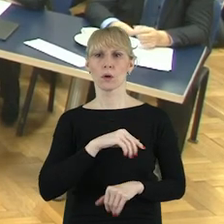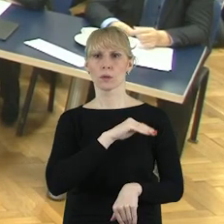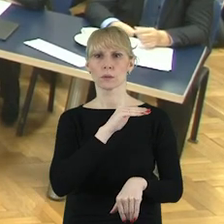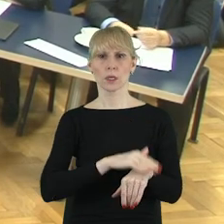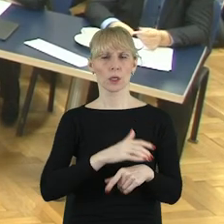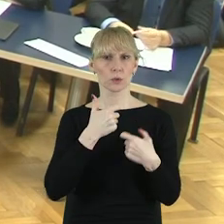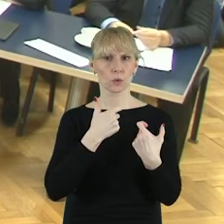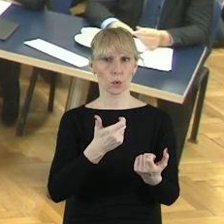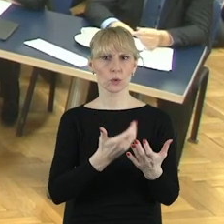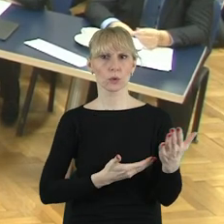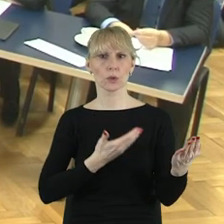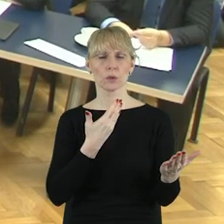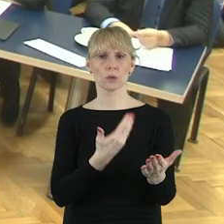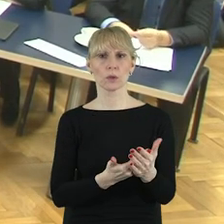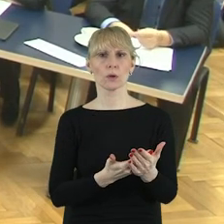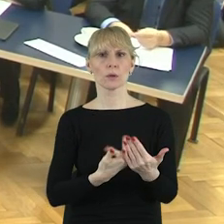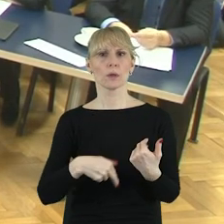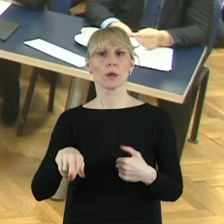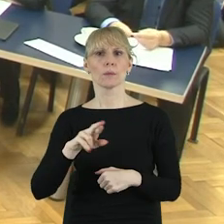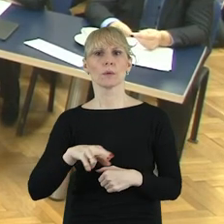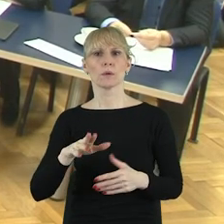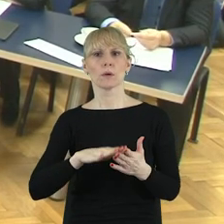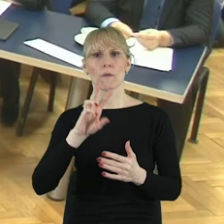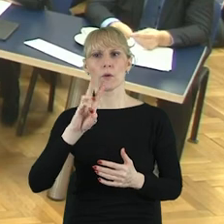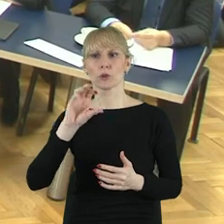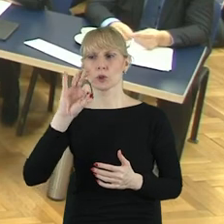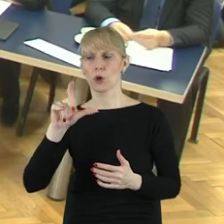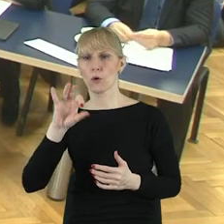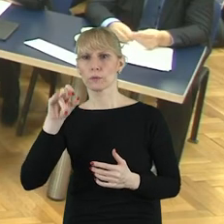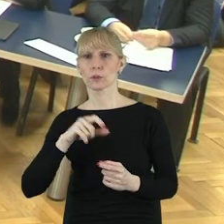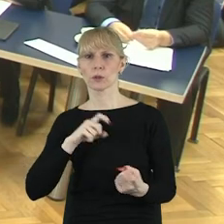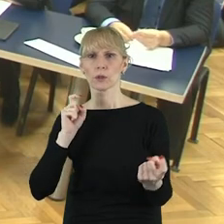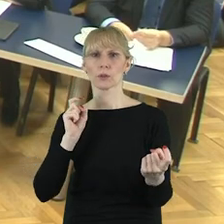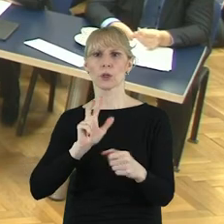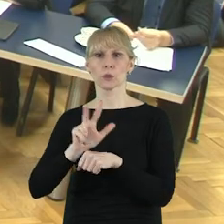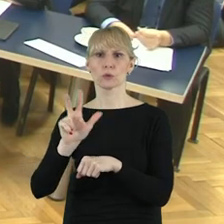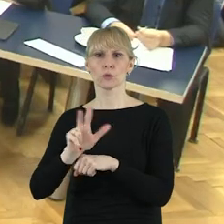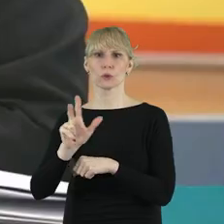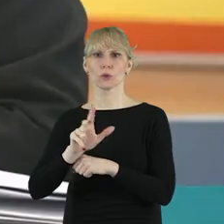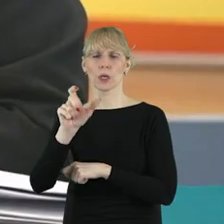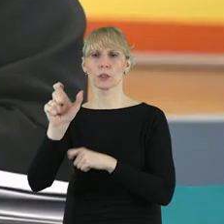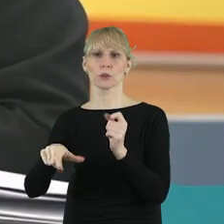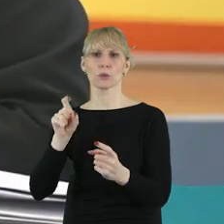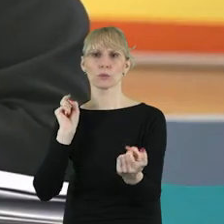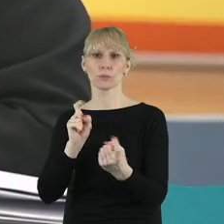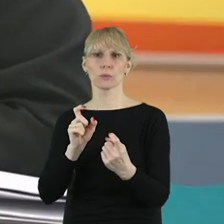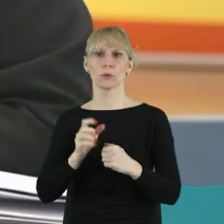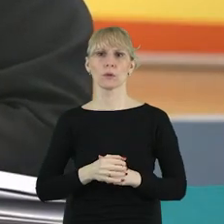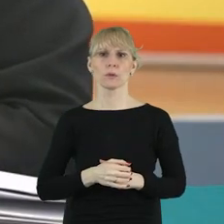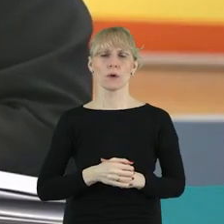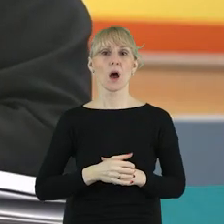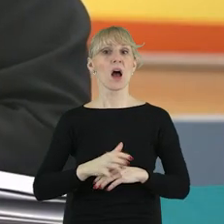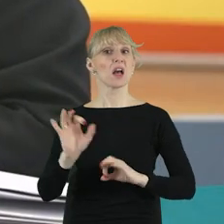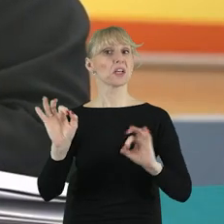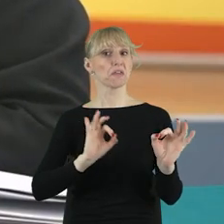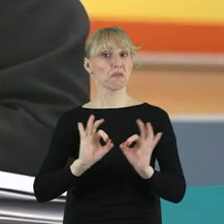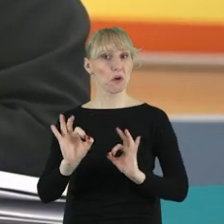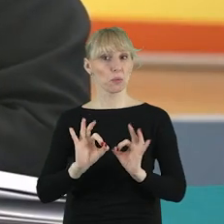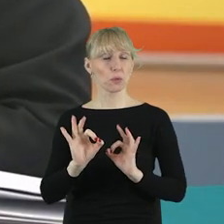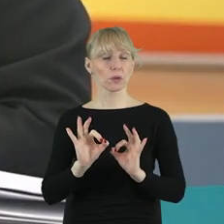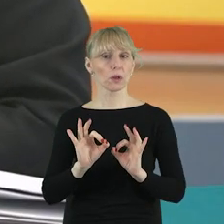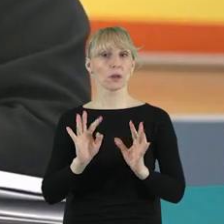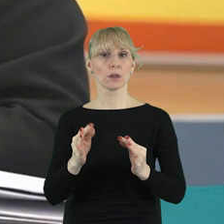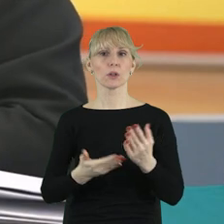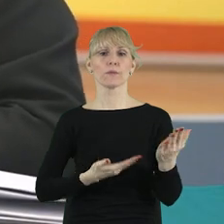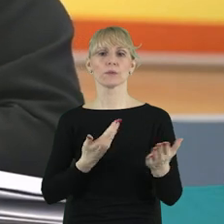Wojciechowskiego, 13 osób przeciw. Informuję państwa radnych, że wniosek formalny przeszedł bezwzględną większością